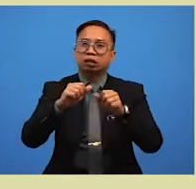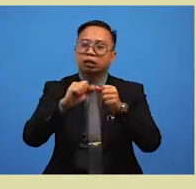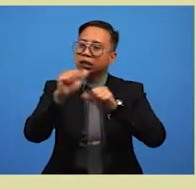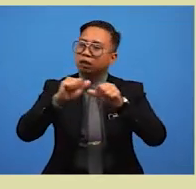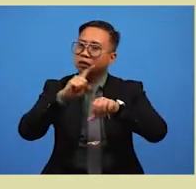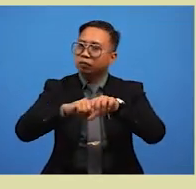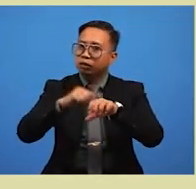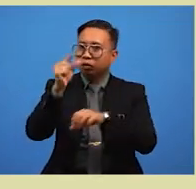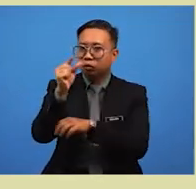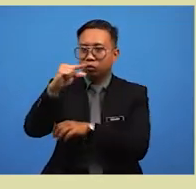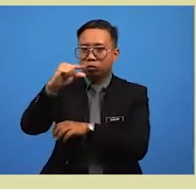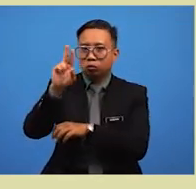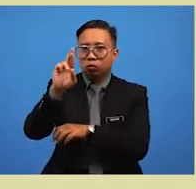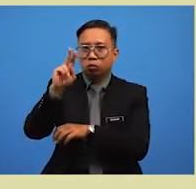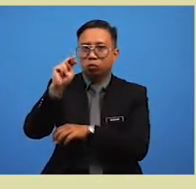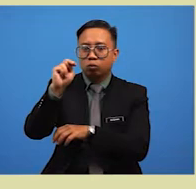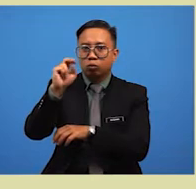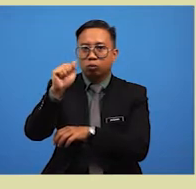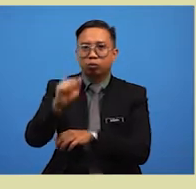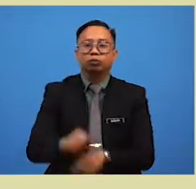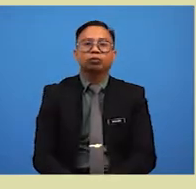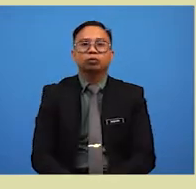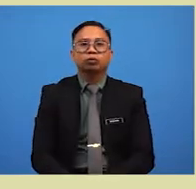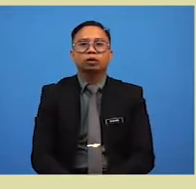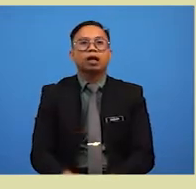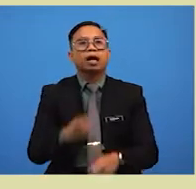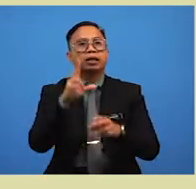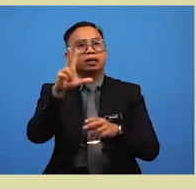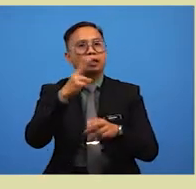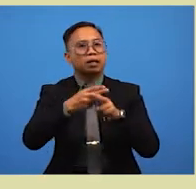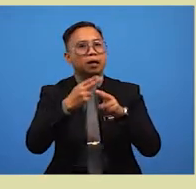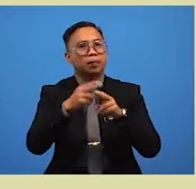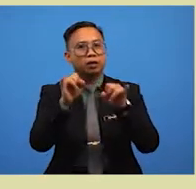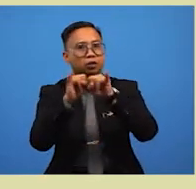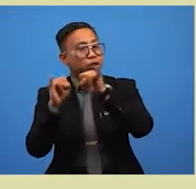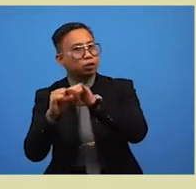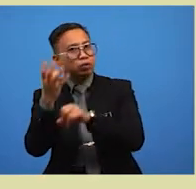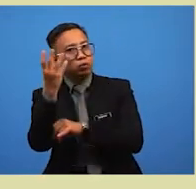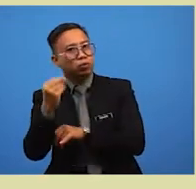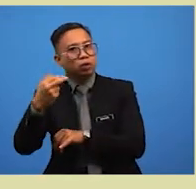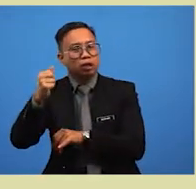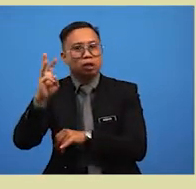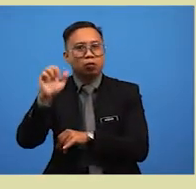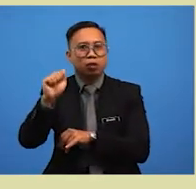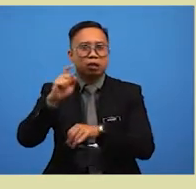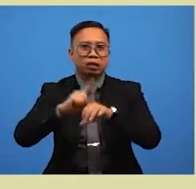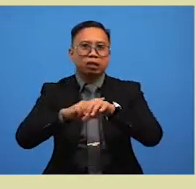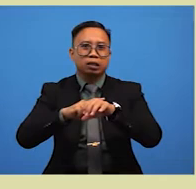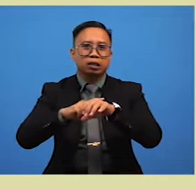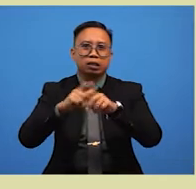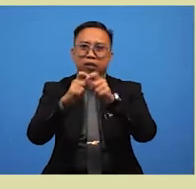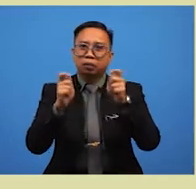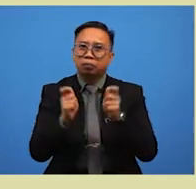markah. Nombor 3. Namakan jenis luluh hawa yang sangat dominan di kawasan tropika